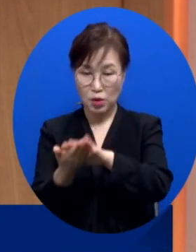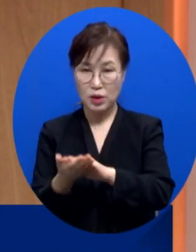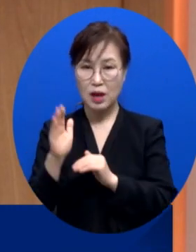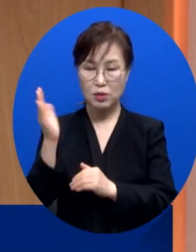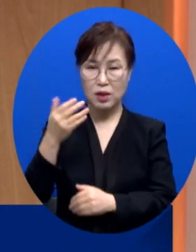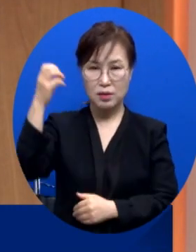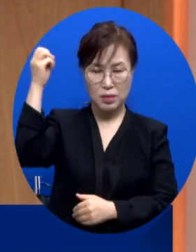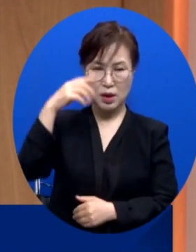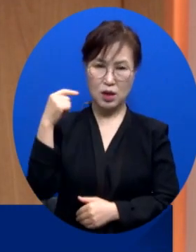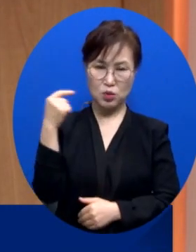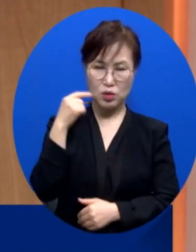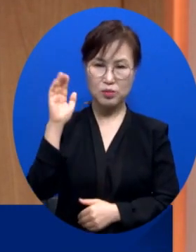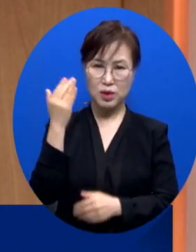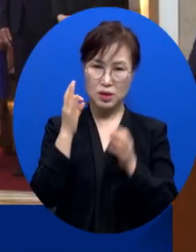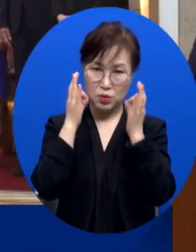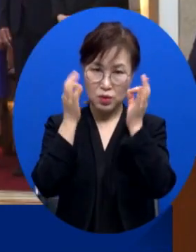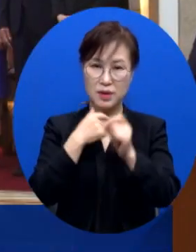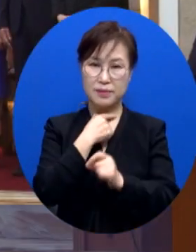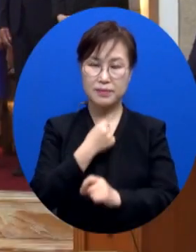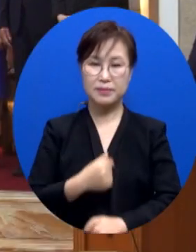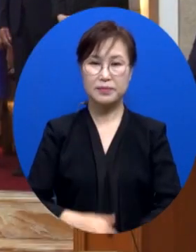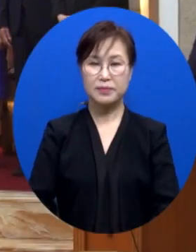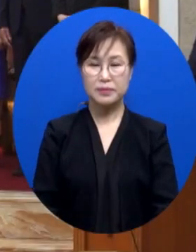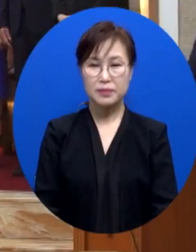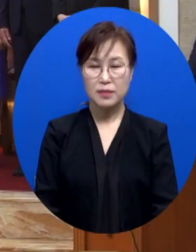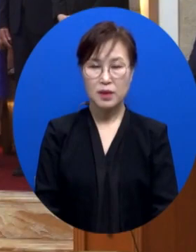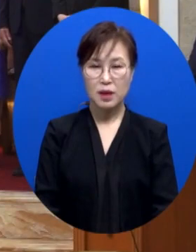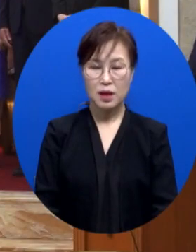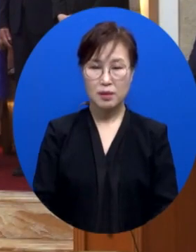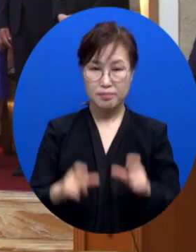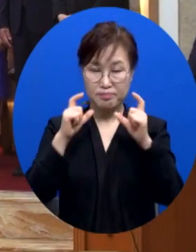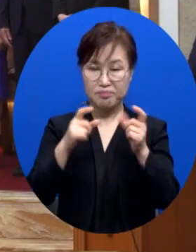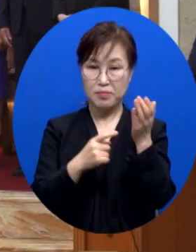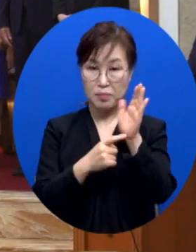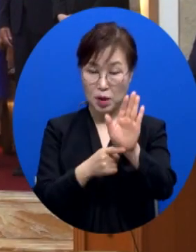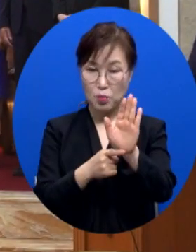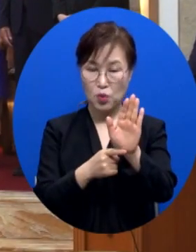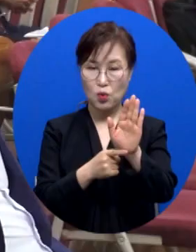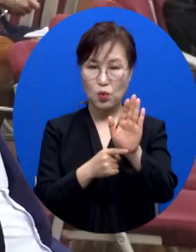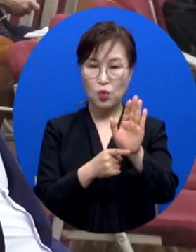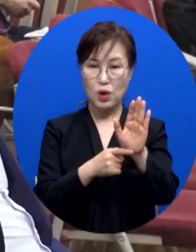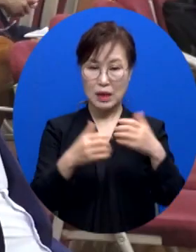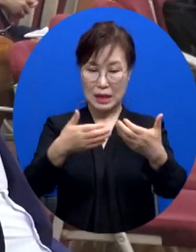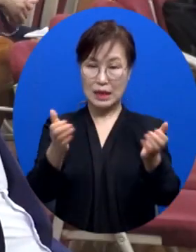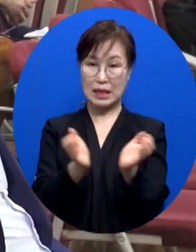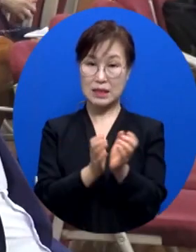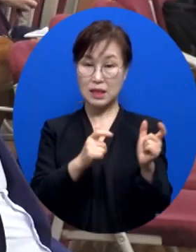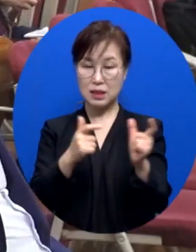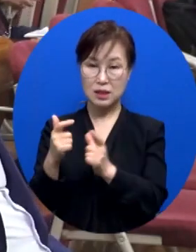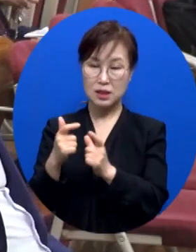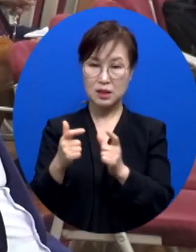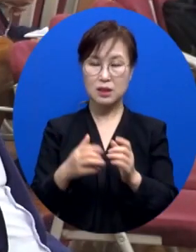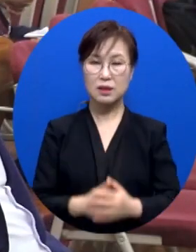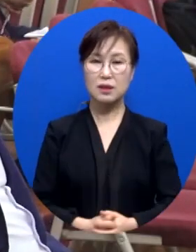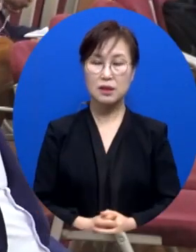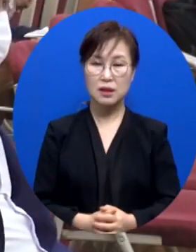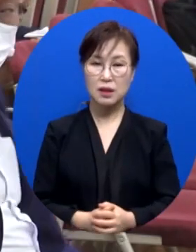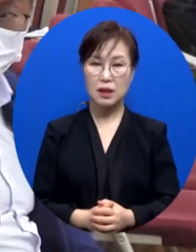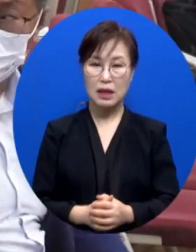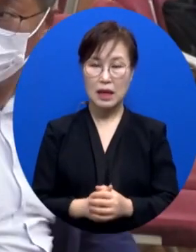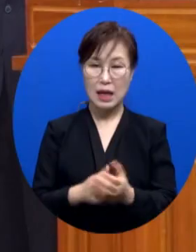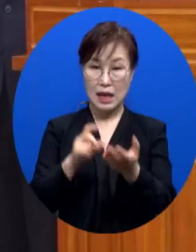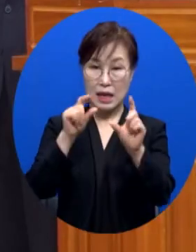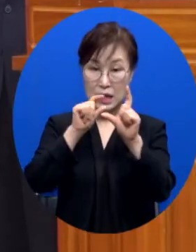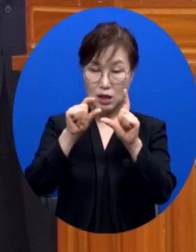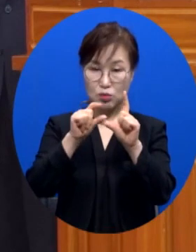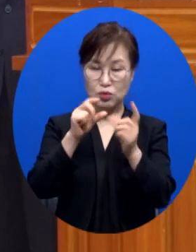빛과 소금이 될 수 있도록. 이날 성명 발표에 동참한 교계 연합기관과 단체들은 국회의 사립학교법 일부 개정